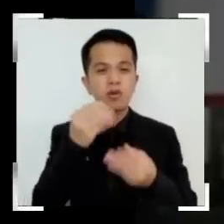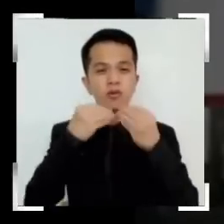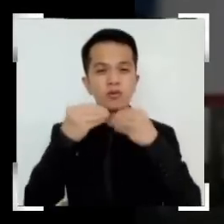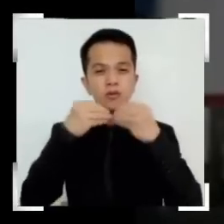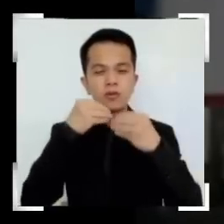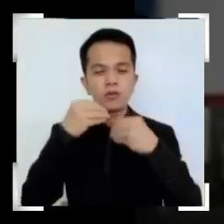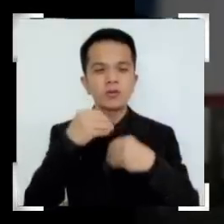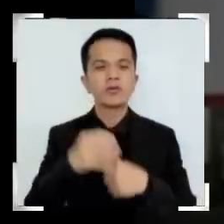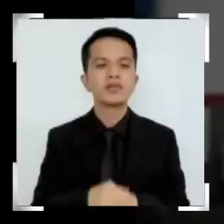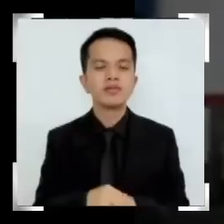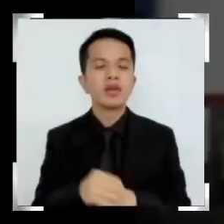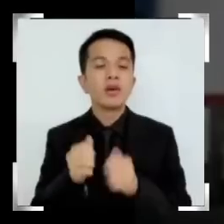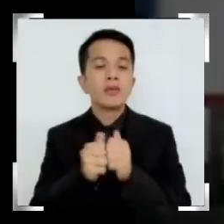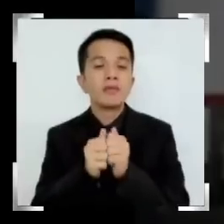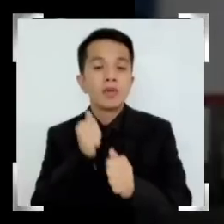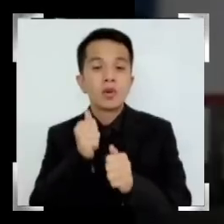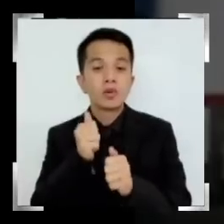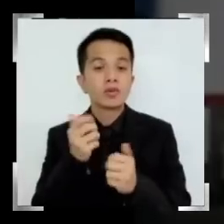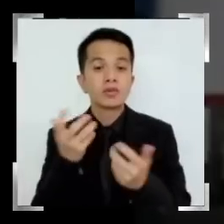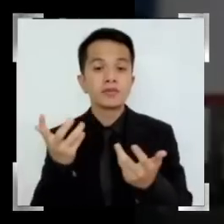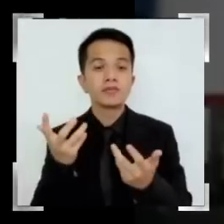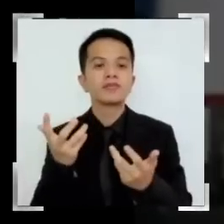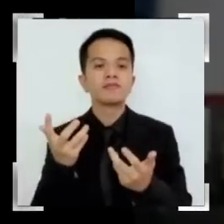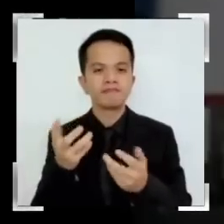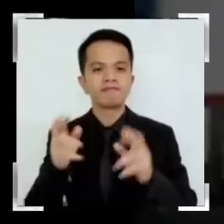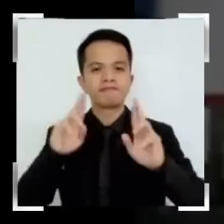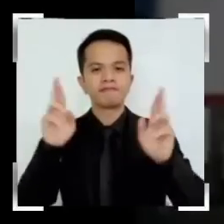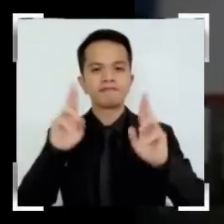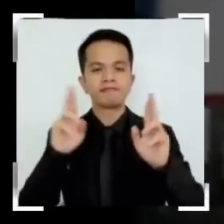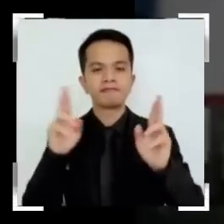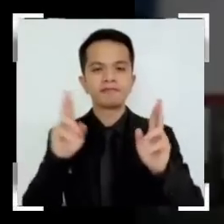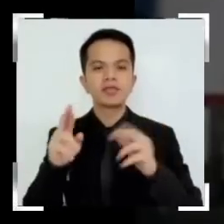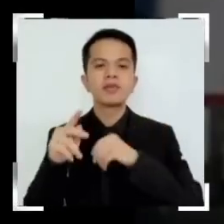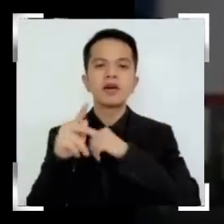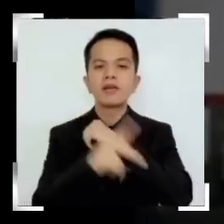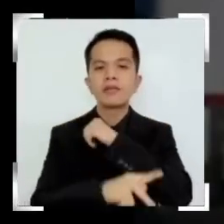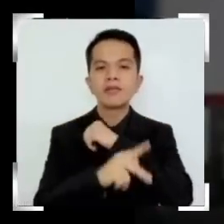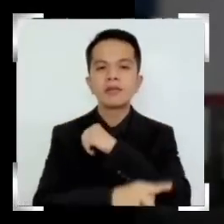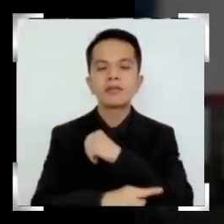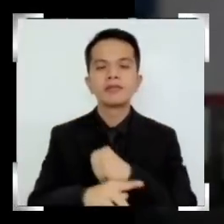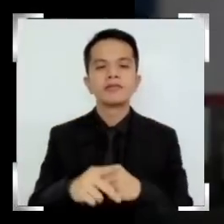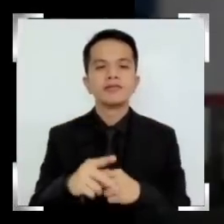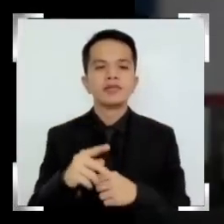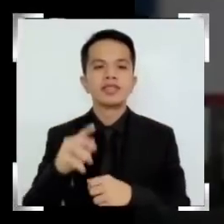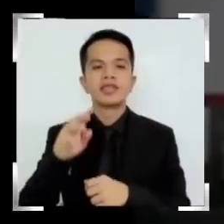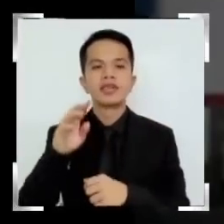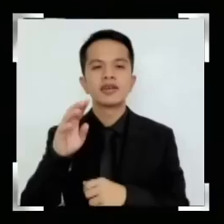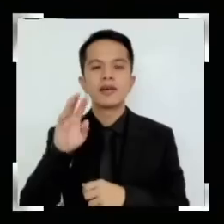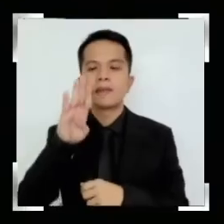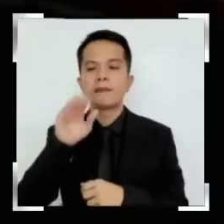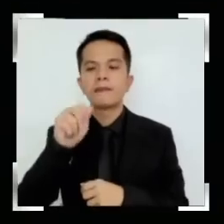Karamihan sa mga yan, Igan, ay nakaposisyon na sa mga probinsya ng Batanes at ng Cagayan.